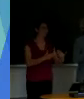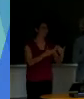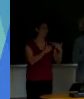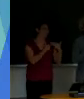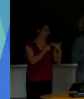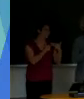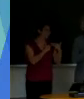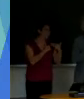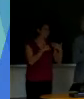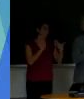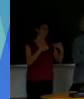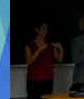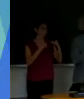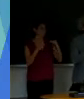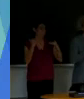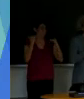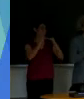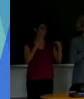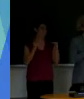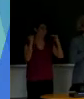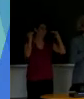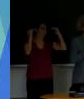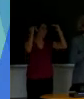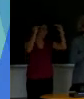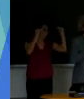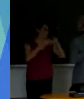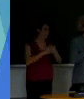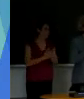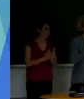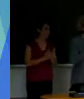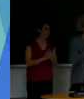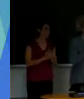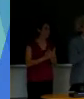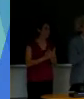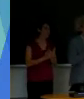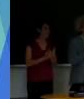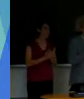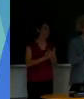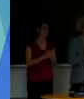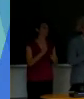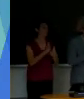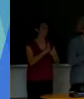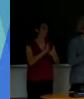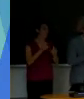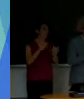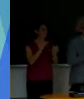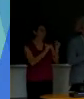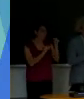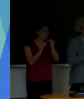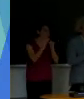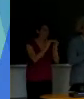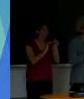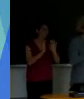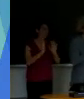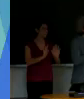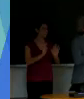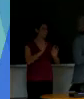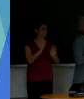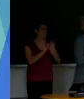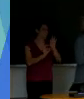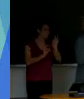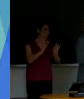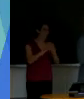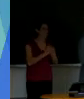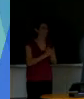abbastanza ambizioso e deve essere, come dire, costruito con cura. Ecco perché, diciamo, come accennava prima